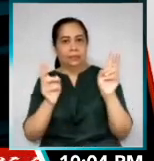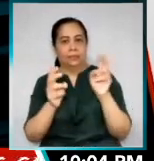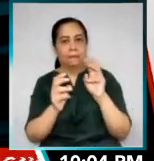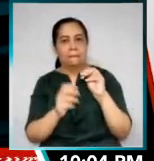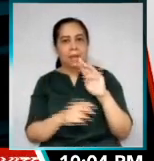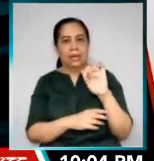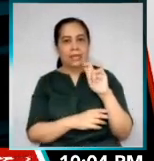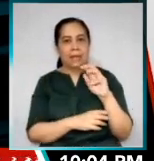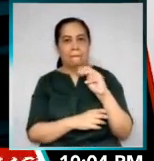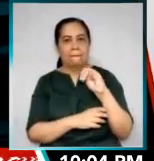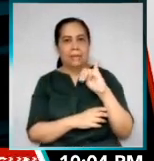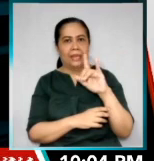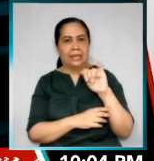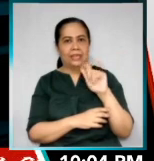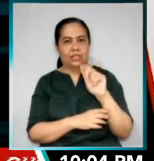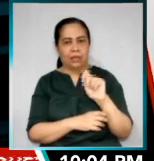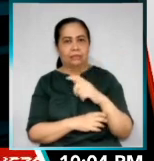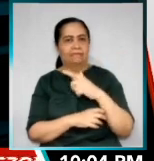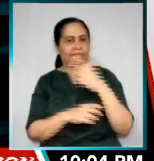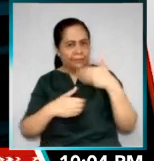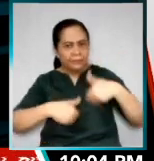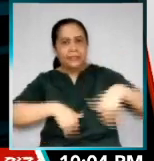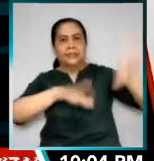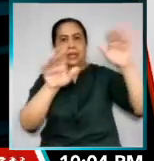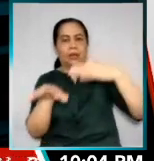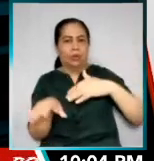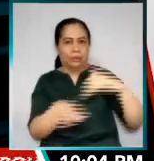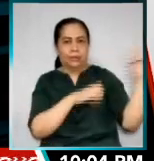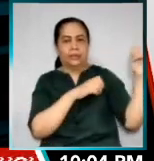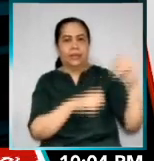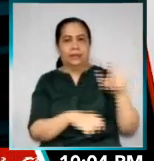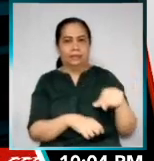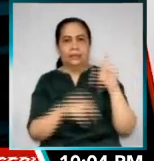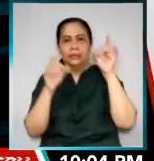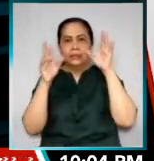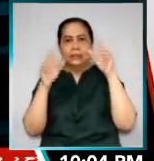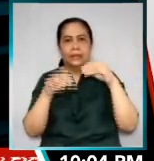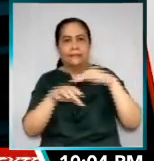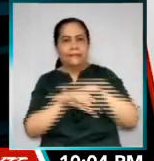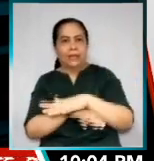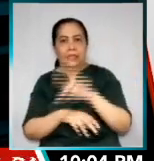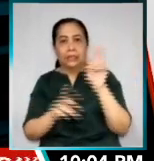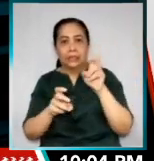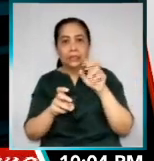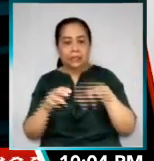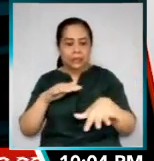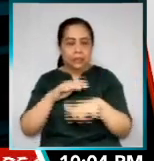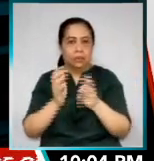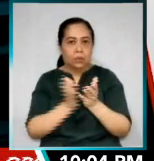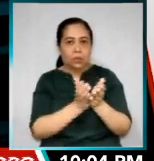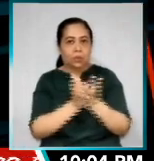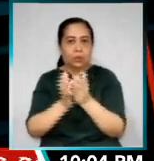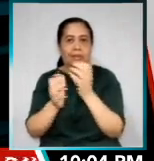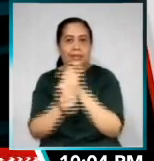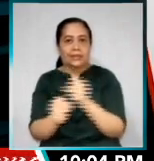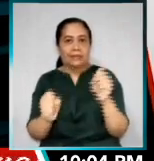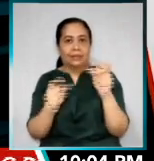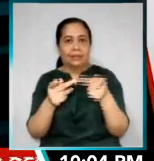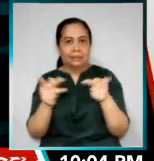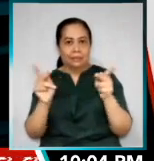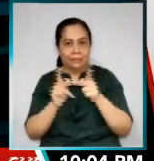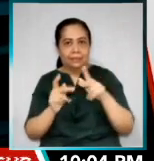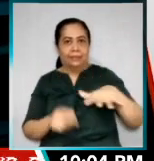na umalis na sa Julian Felipe Reef dahil may delikadong epekto raw ito sa navigation at safety sa naturang lugar. Maring